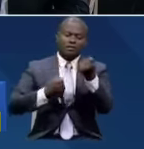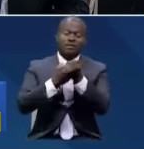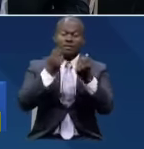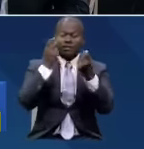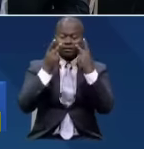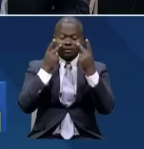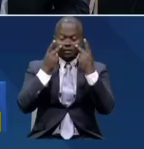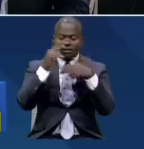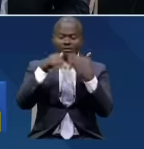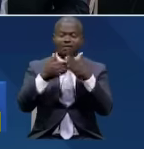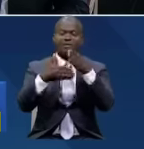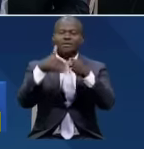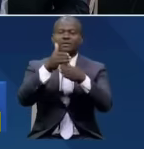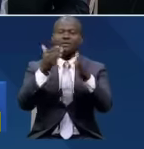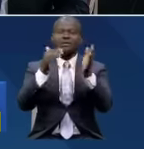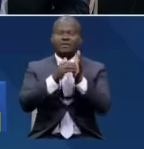Ibyifuzo byanjye rero mfite,